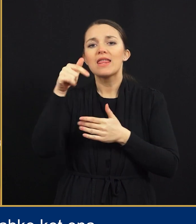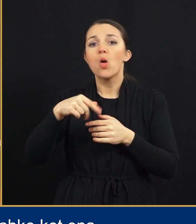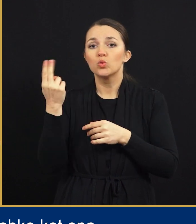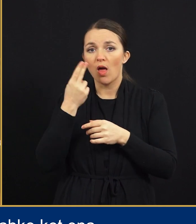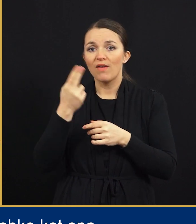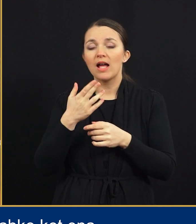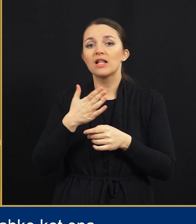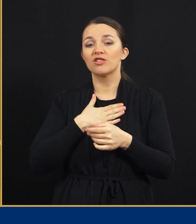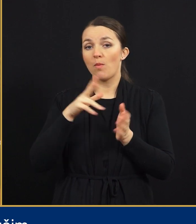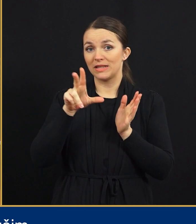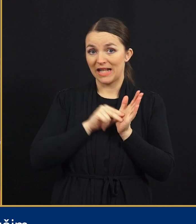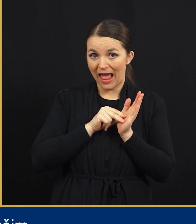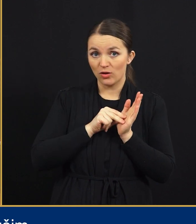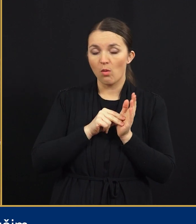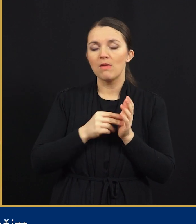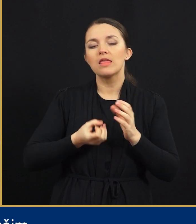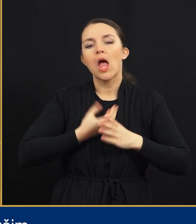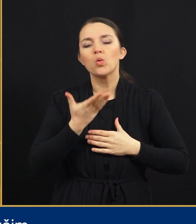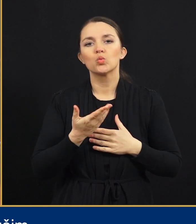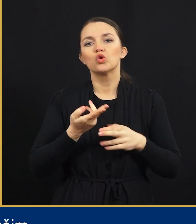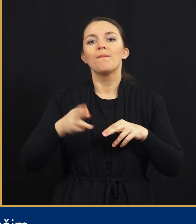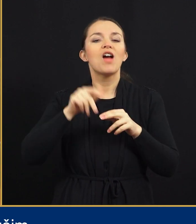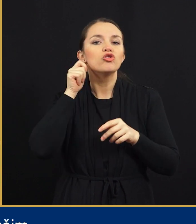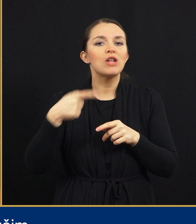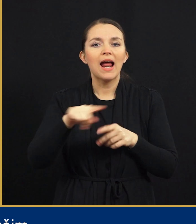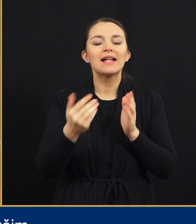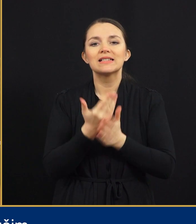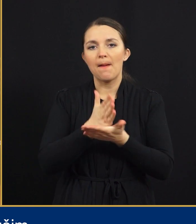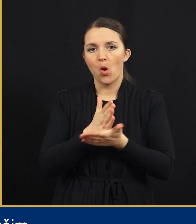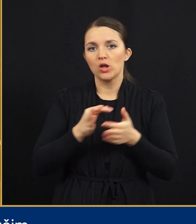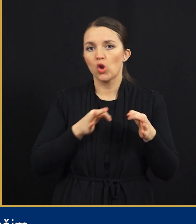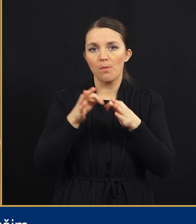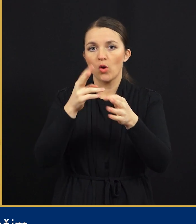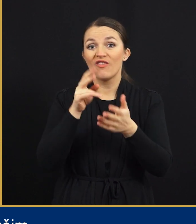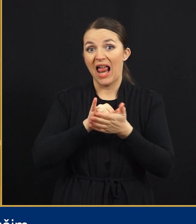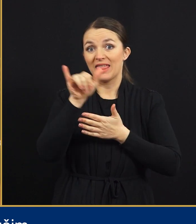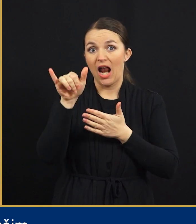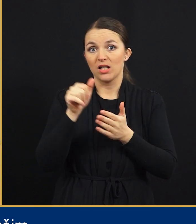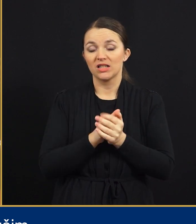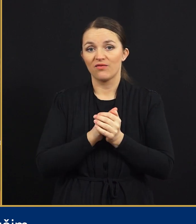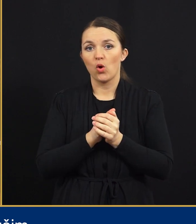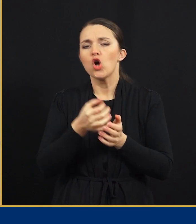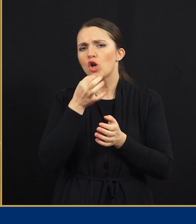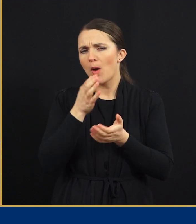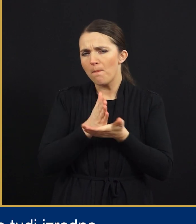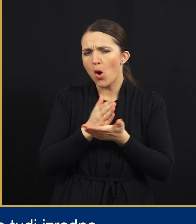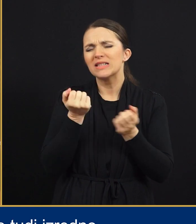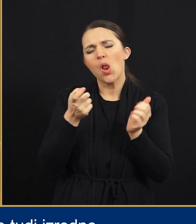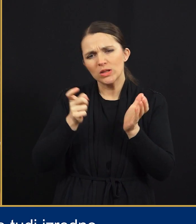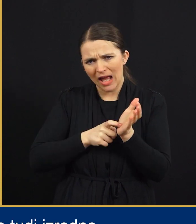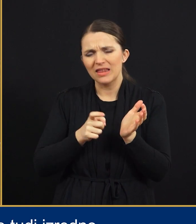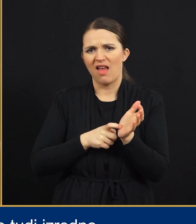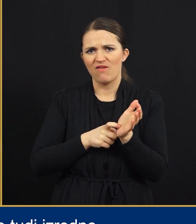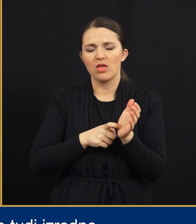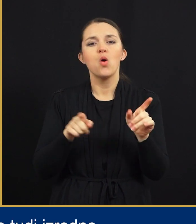letal v Sloveniji s svojim zgledom navdušim več deklet za poklicno pot v letalstvu. Čeprav je poklic